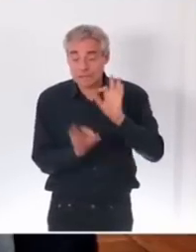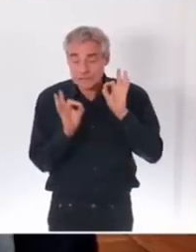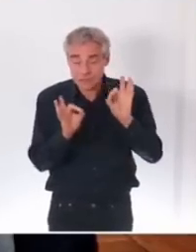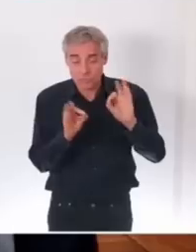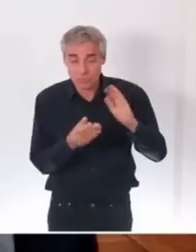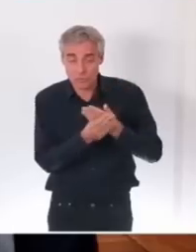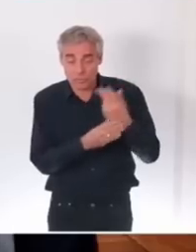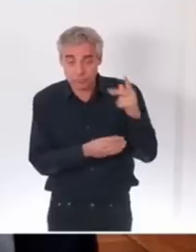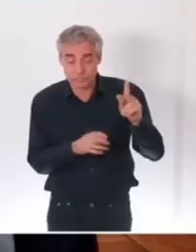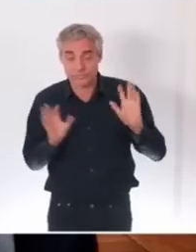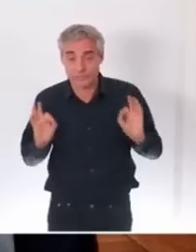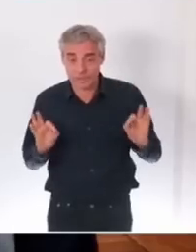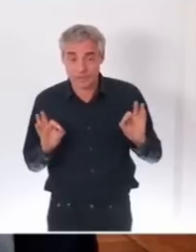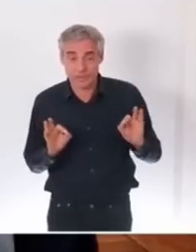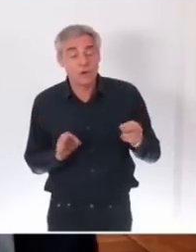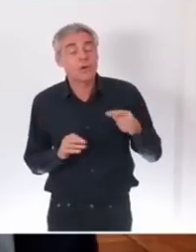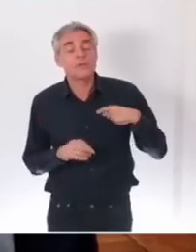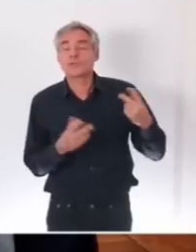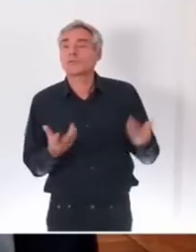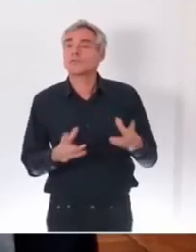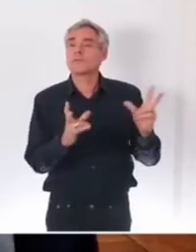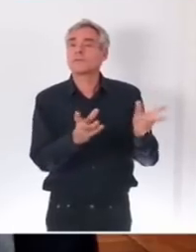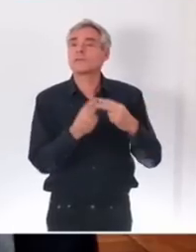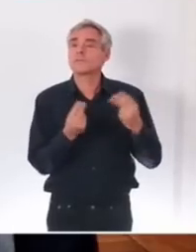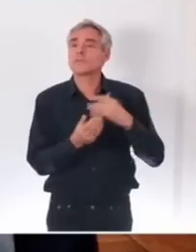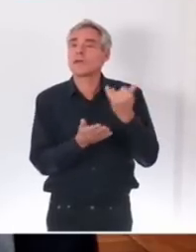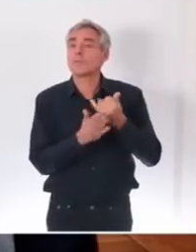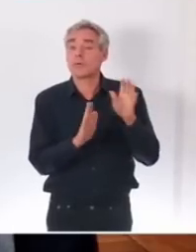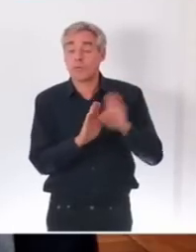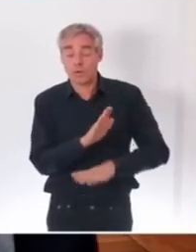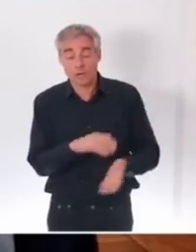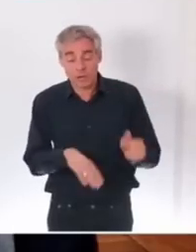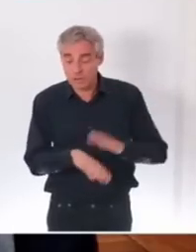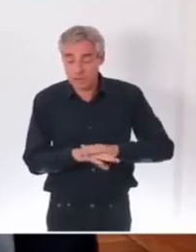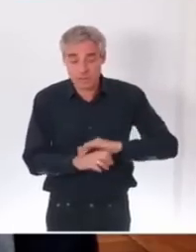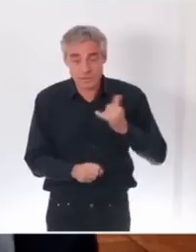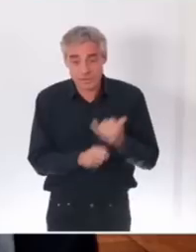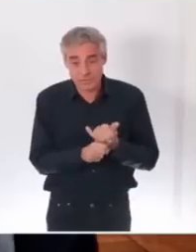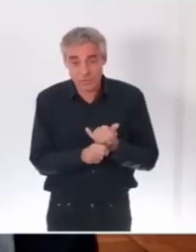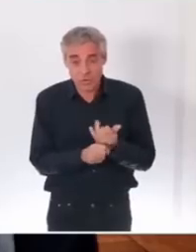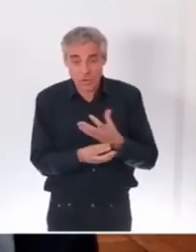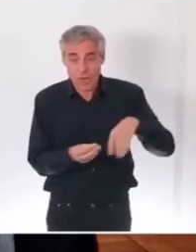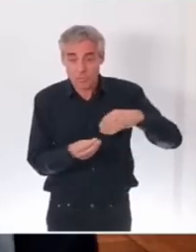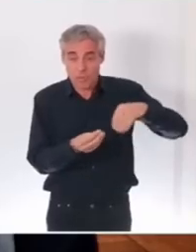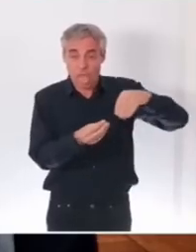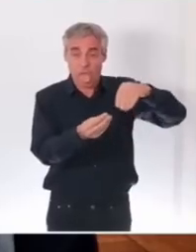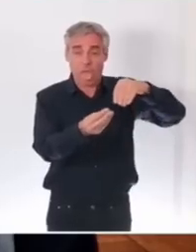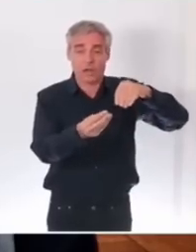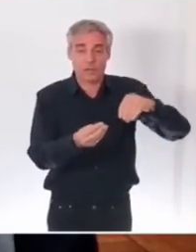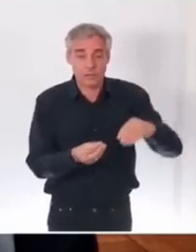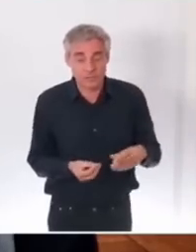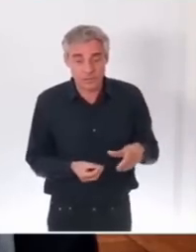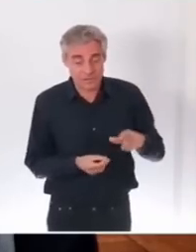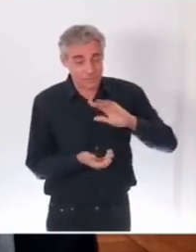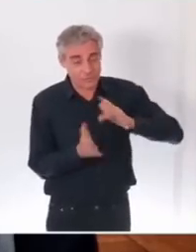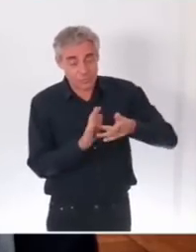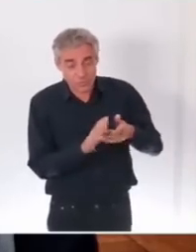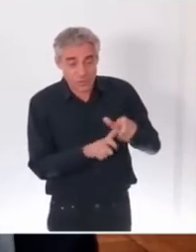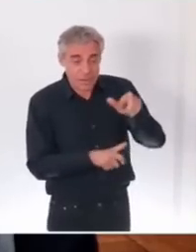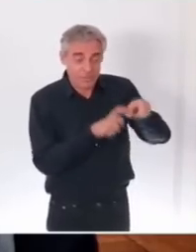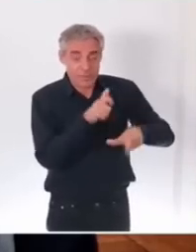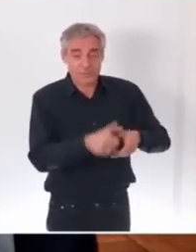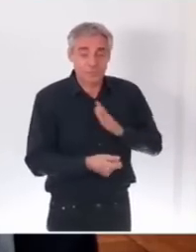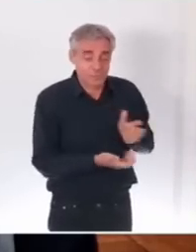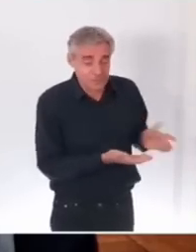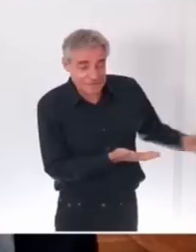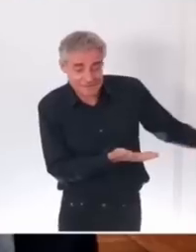documents. Donc venez pas expliquer que vous avez fait moins payer d'impôts, vous avez surchargé, vous avez fait les poches des Bordelaises et des Bordelais